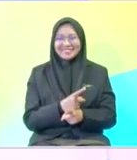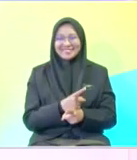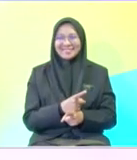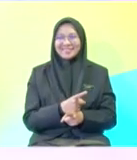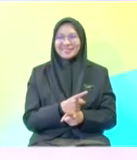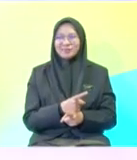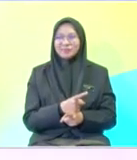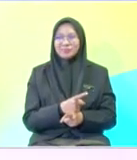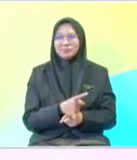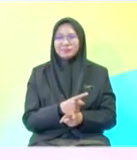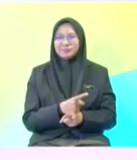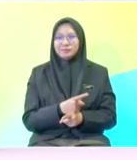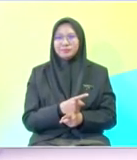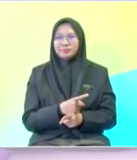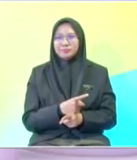oke